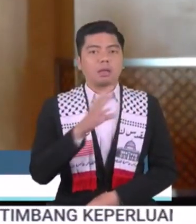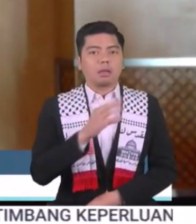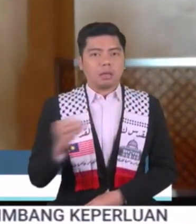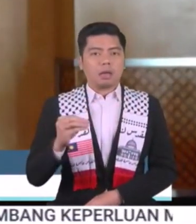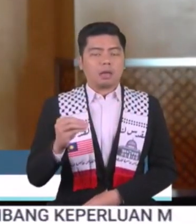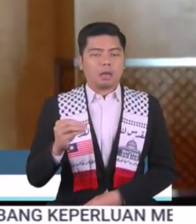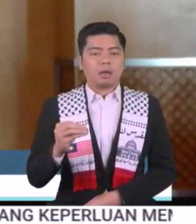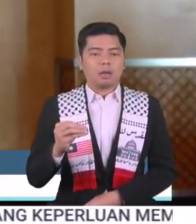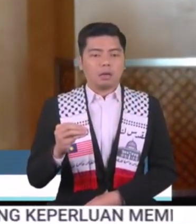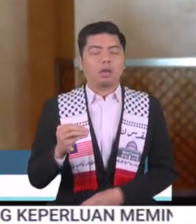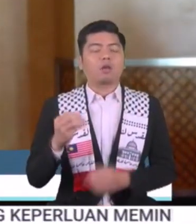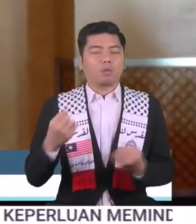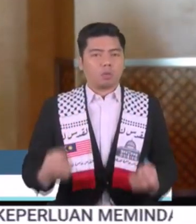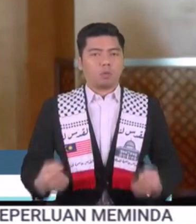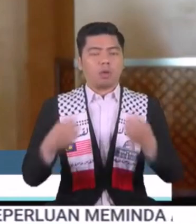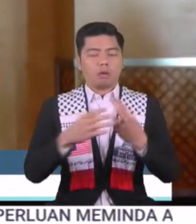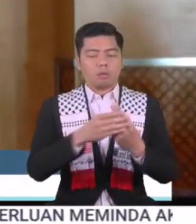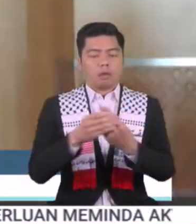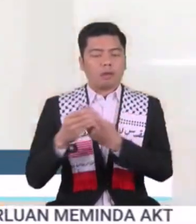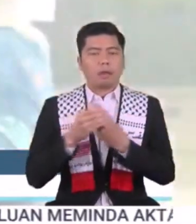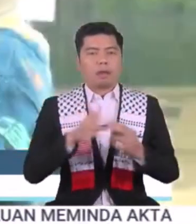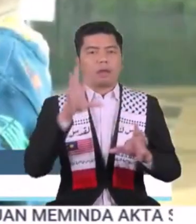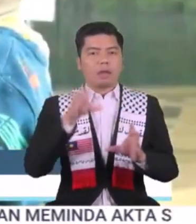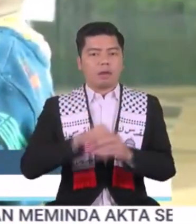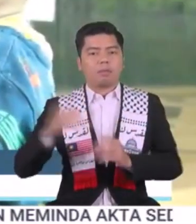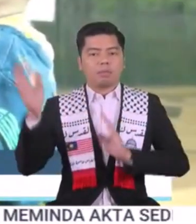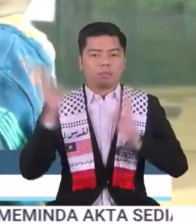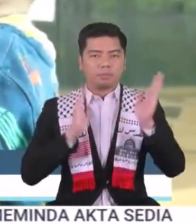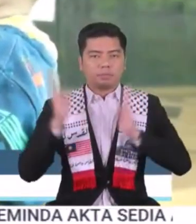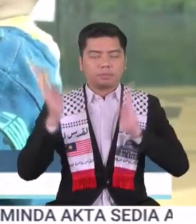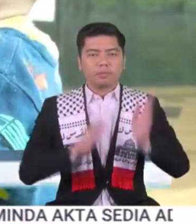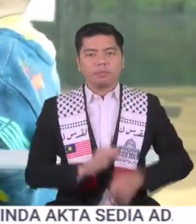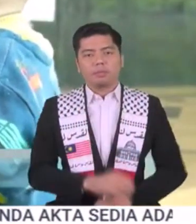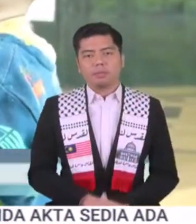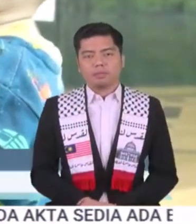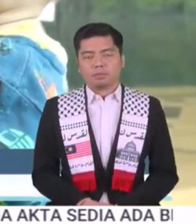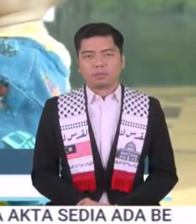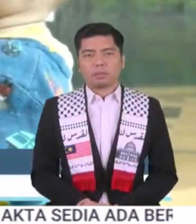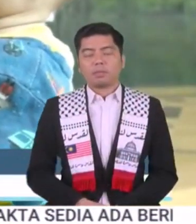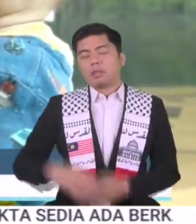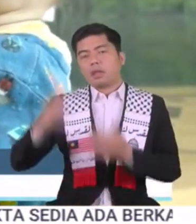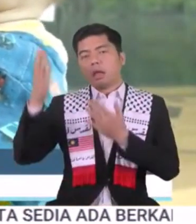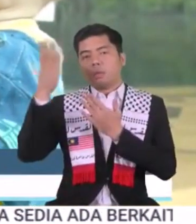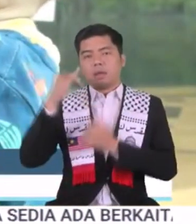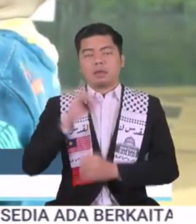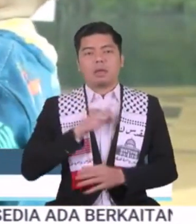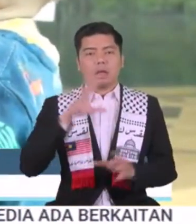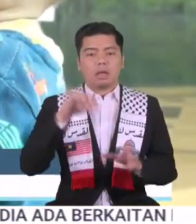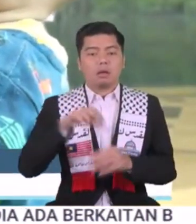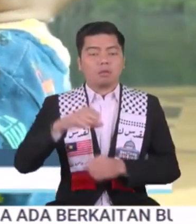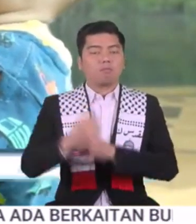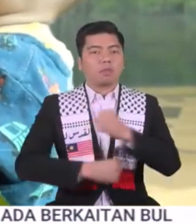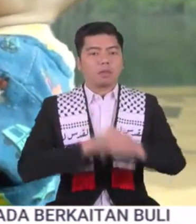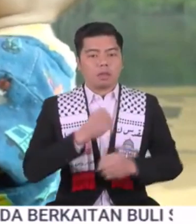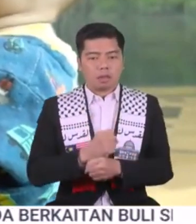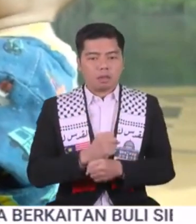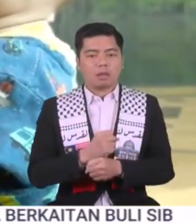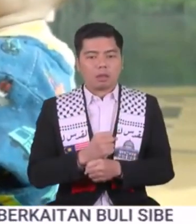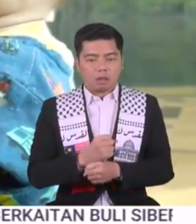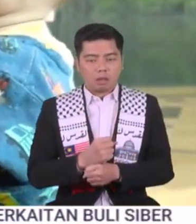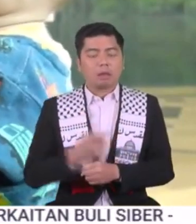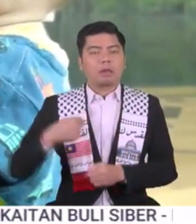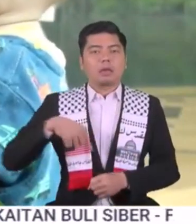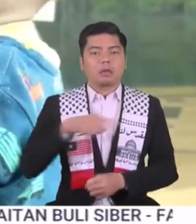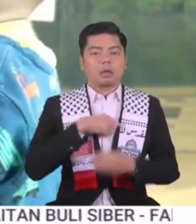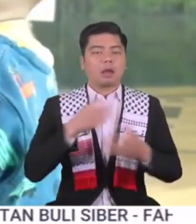juga menguatkan perpaduan di dalam Malaysia, insyaAllah. Harapan saya untuk tahun ini, semoga kita semua